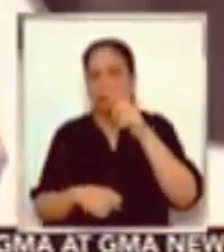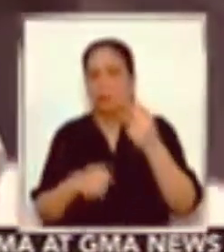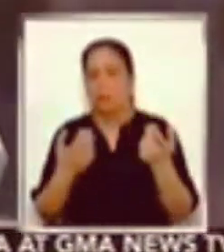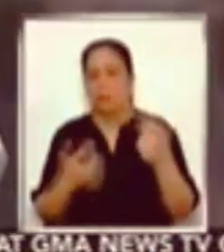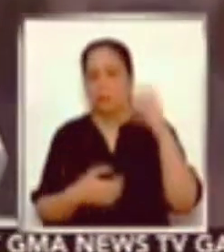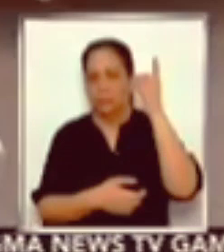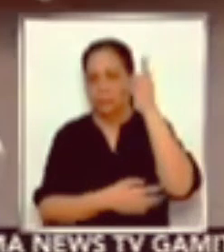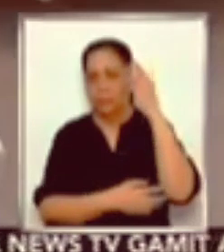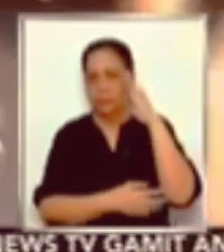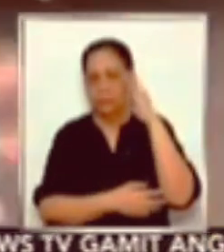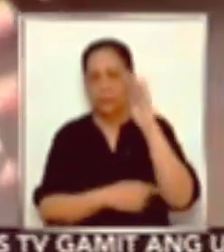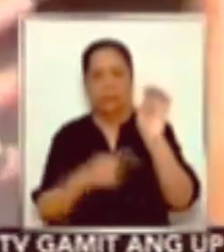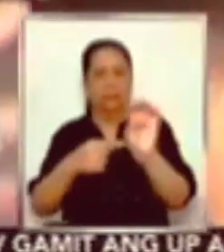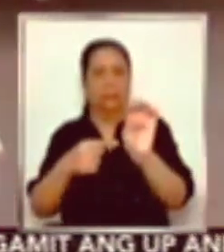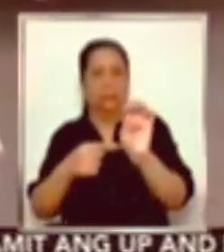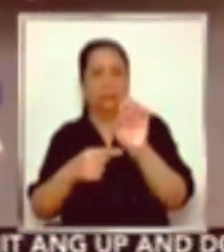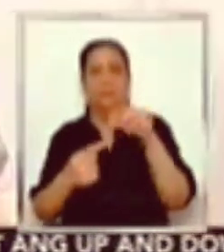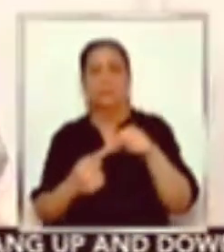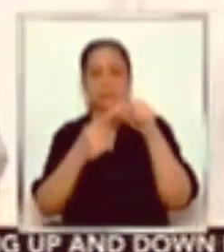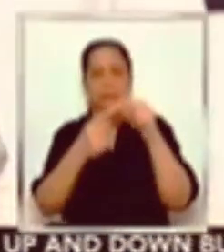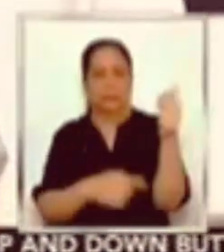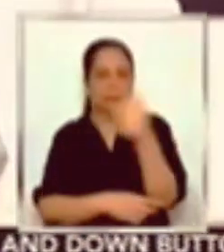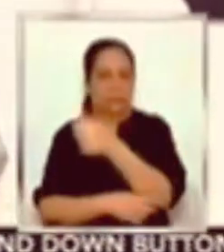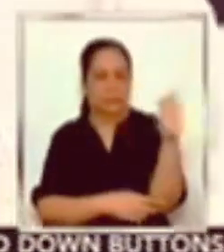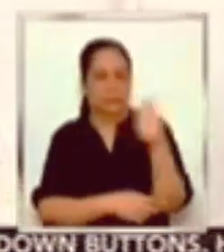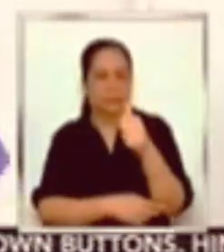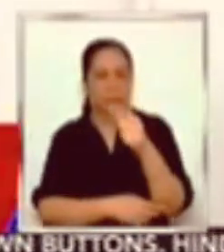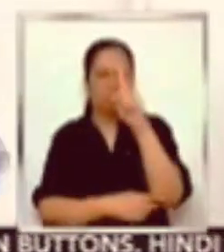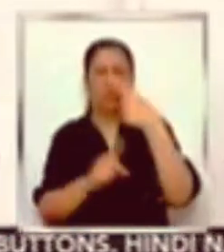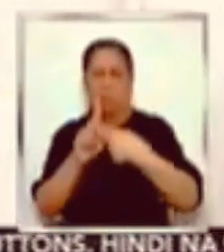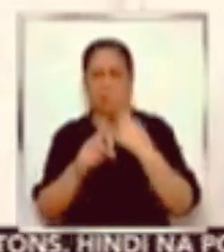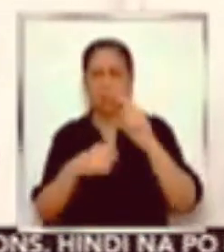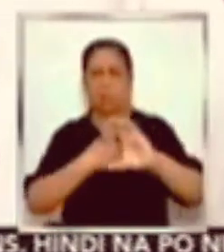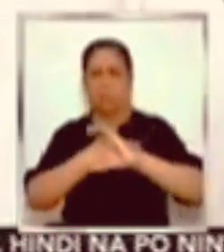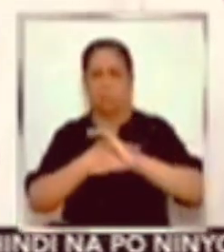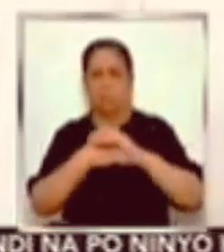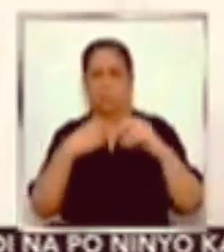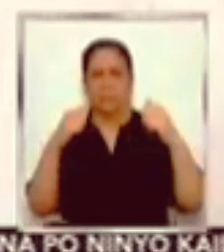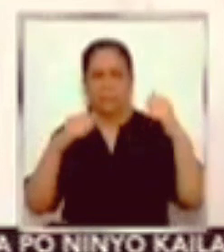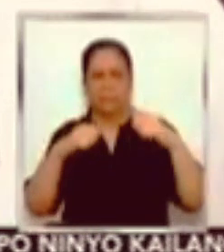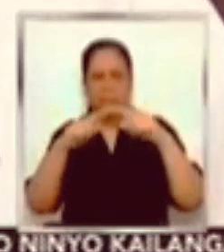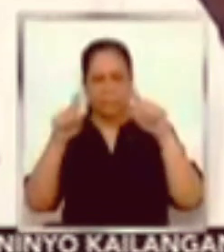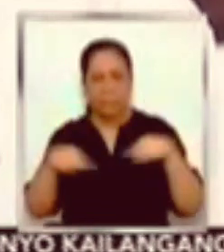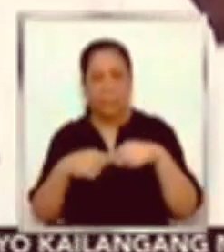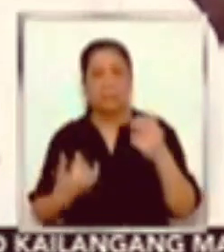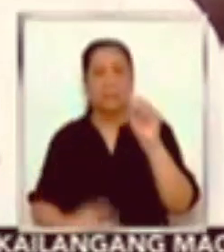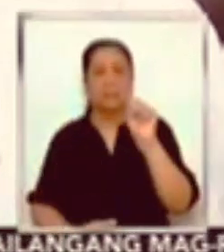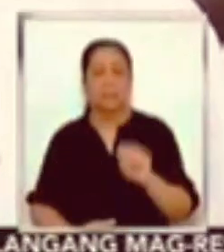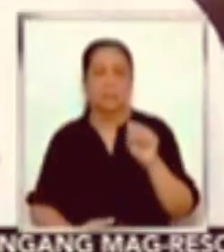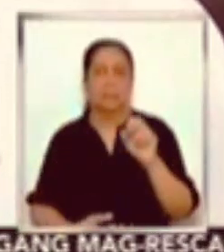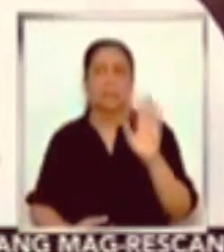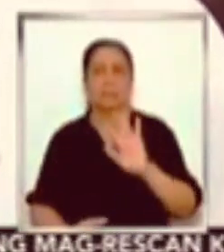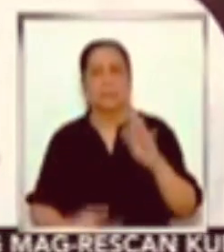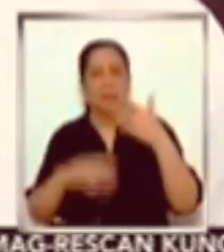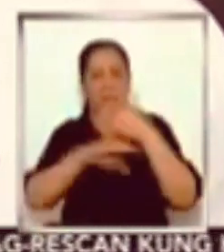na naka-extra sa isang espesyal na ruta. Isang buwan lang po yung kontrata namin di sa South. Bali, pagkatapos po